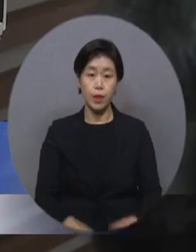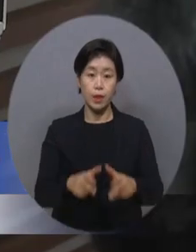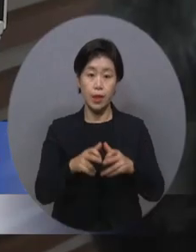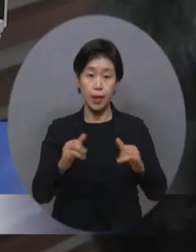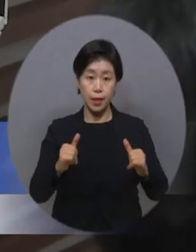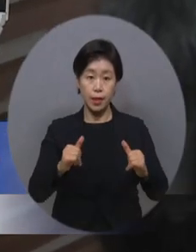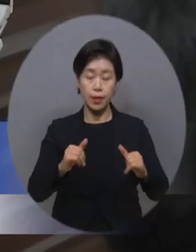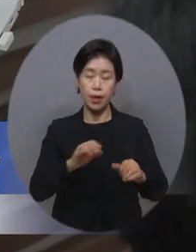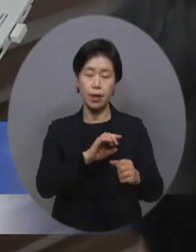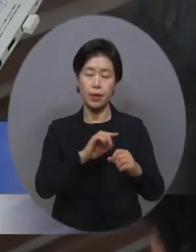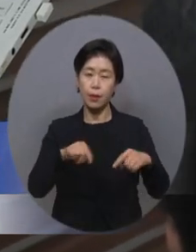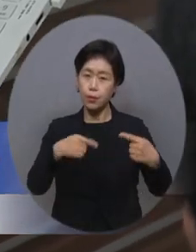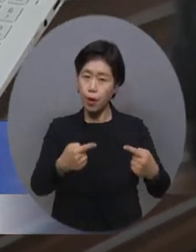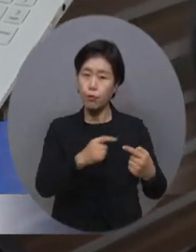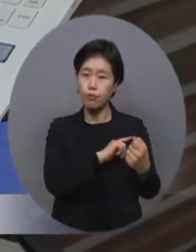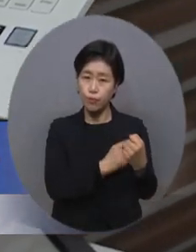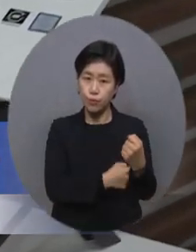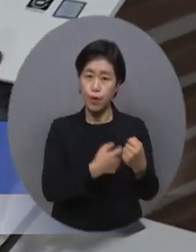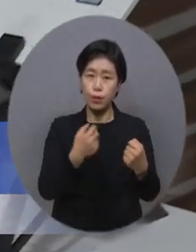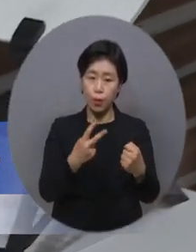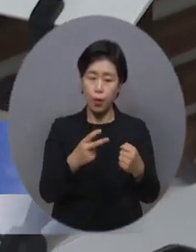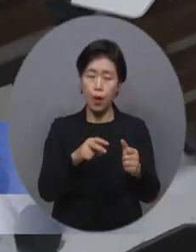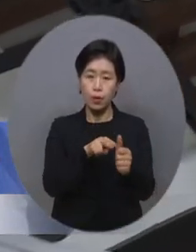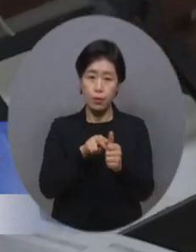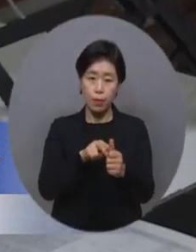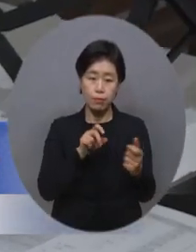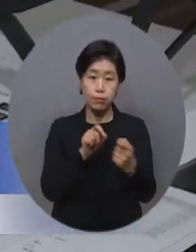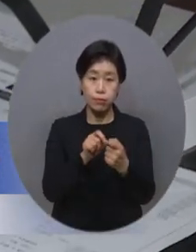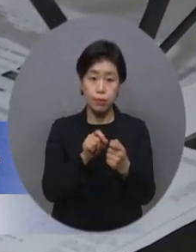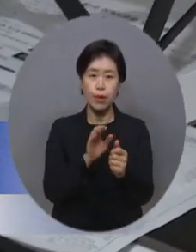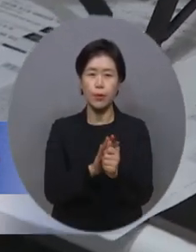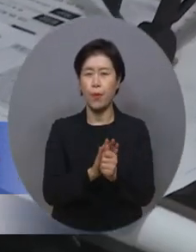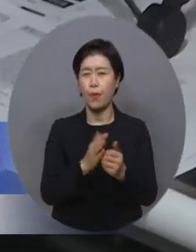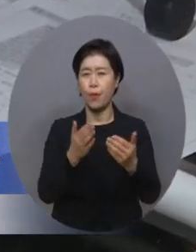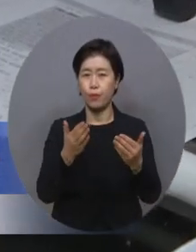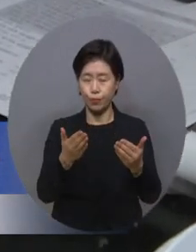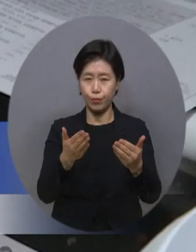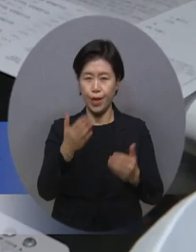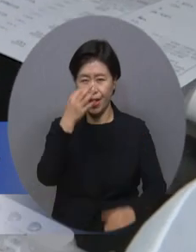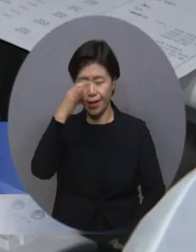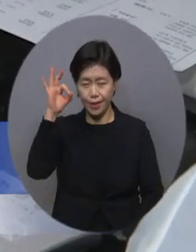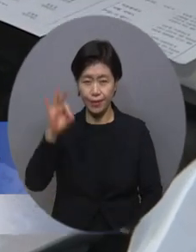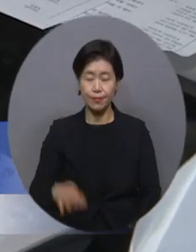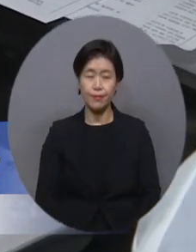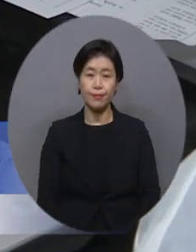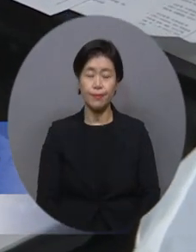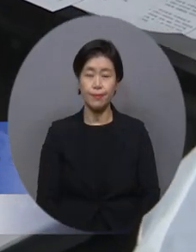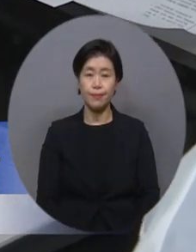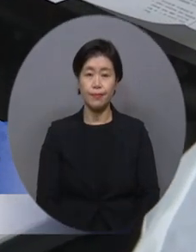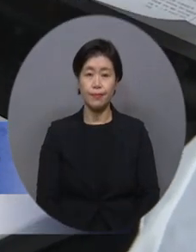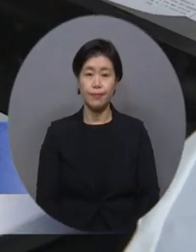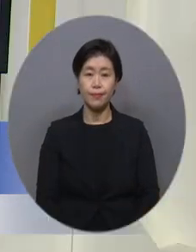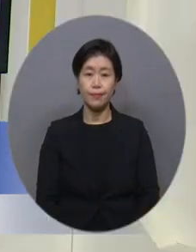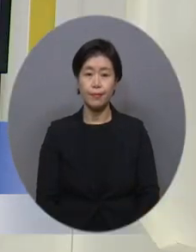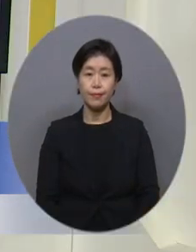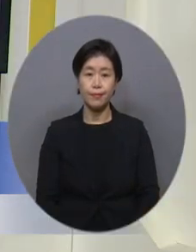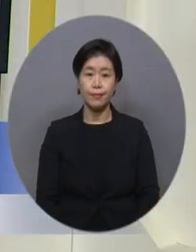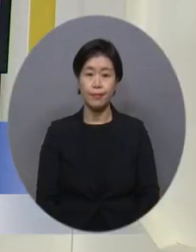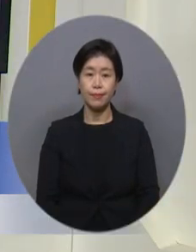장애인의 참정권 확보와 정보 접근권 신장에 크게 기여했다는 평가를 받은 바 있습니다